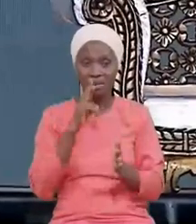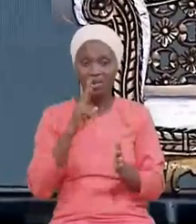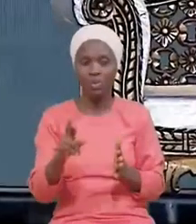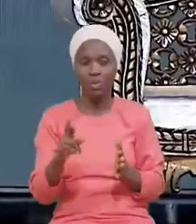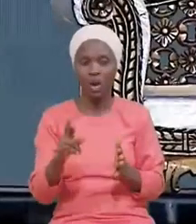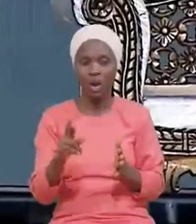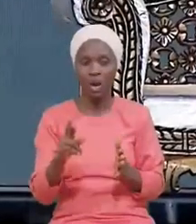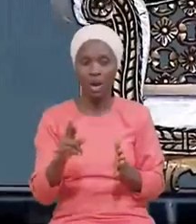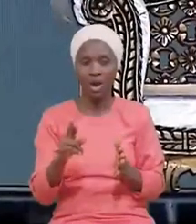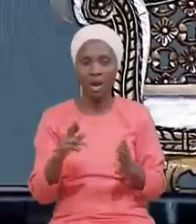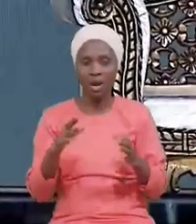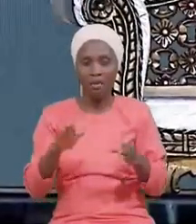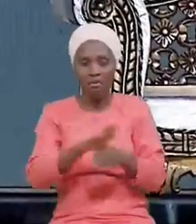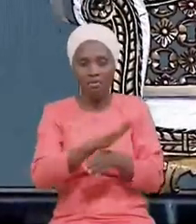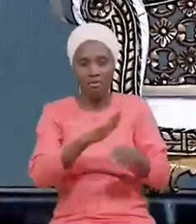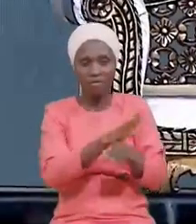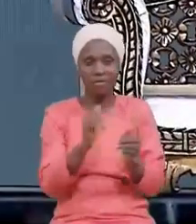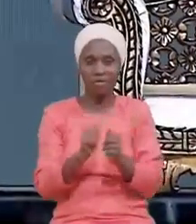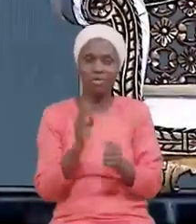plusieurs démoniaques.